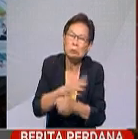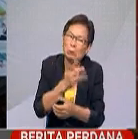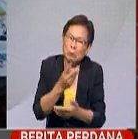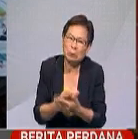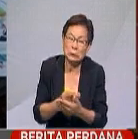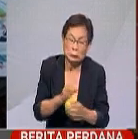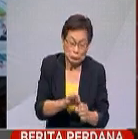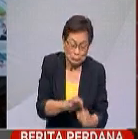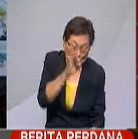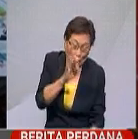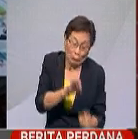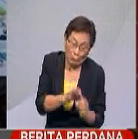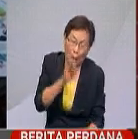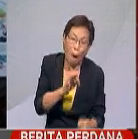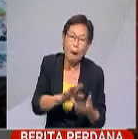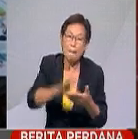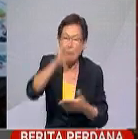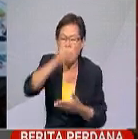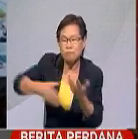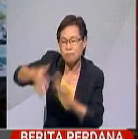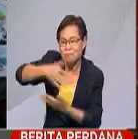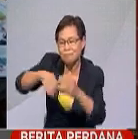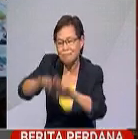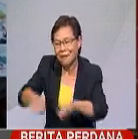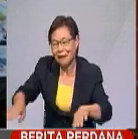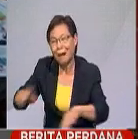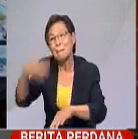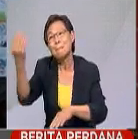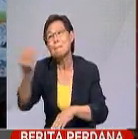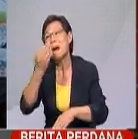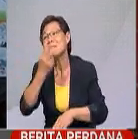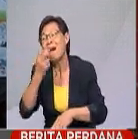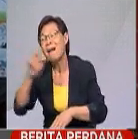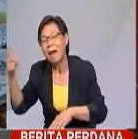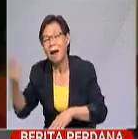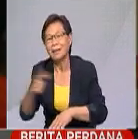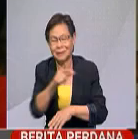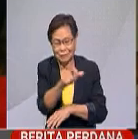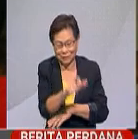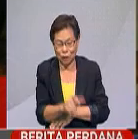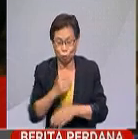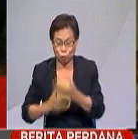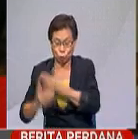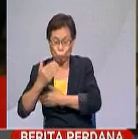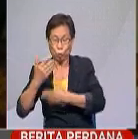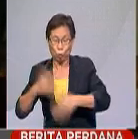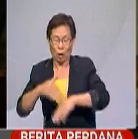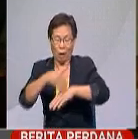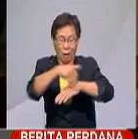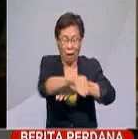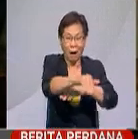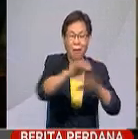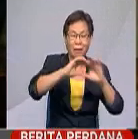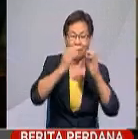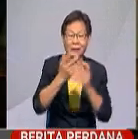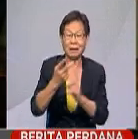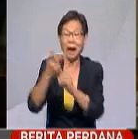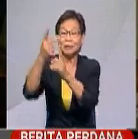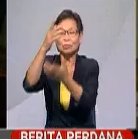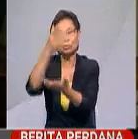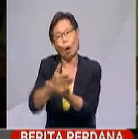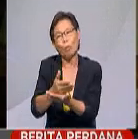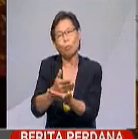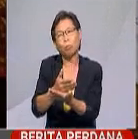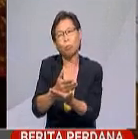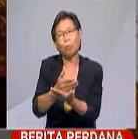Semangat tinggi untuk belajar dan bergaul dengan kanak-kanak normal lain menyebabkan Nur Amni yang sebelum ini pernah dihantar ke kelas khas berhenti